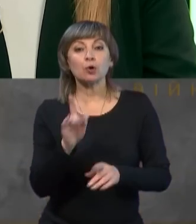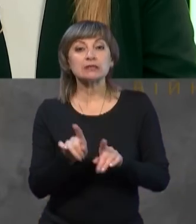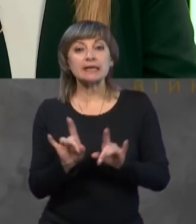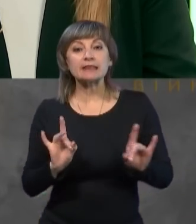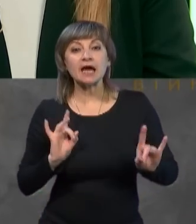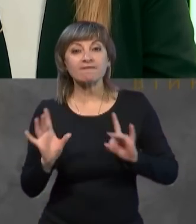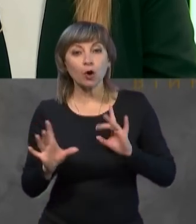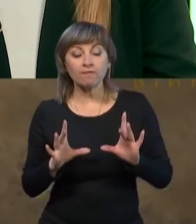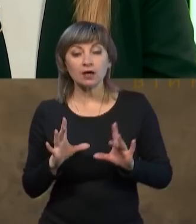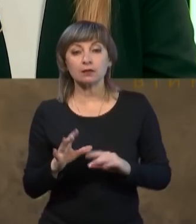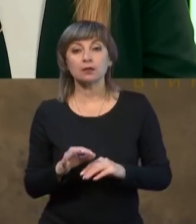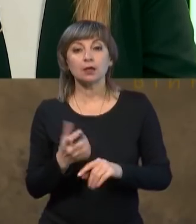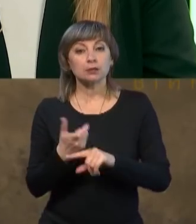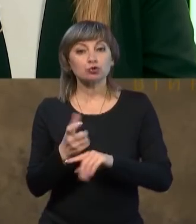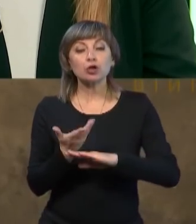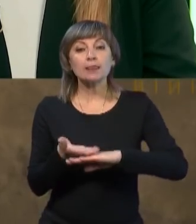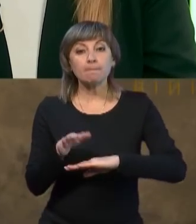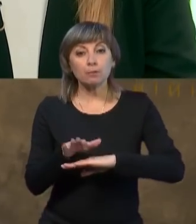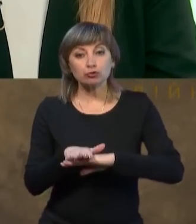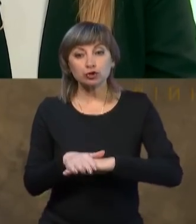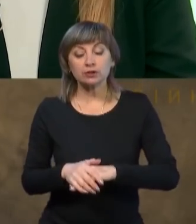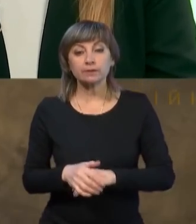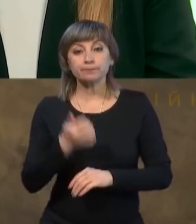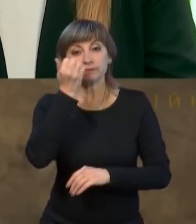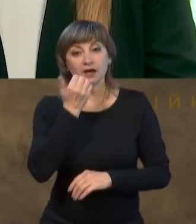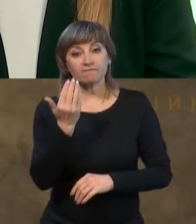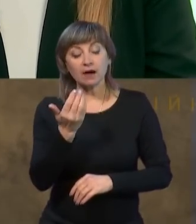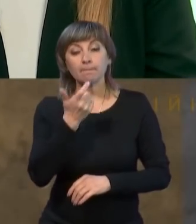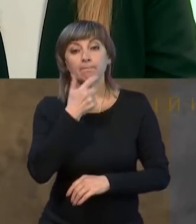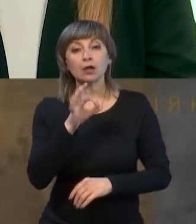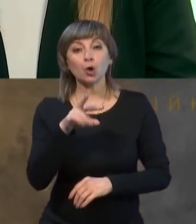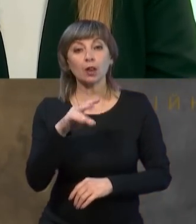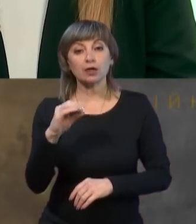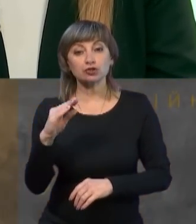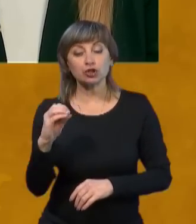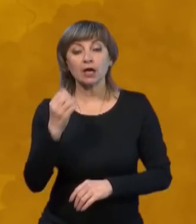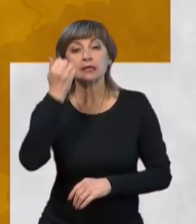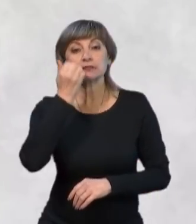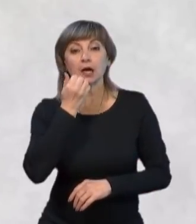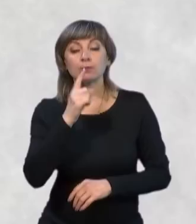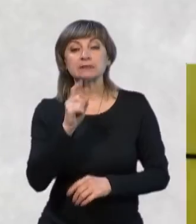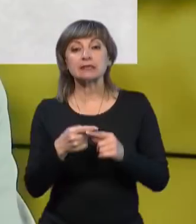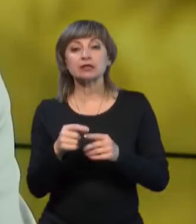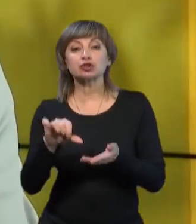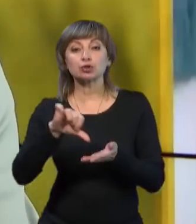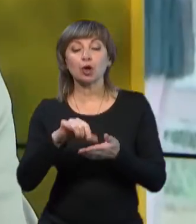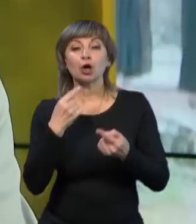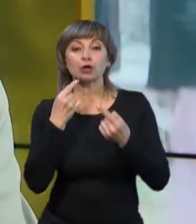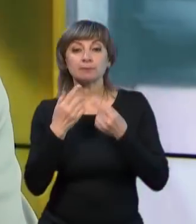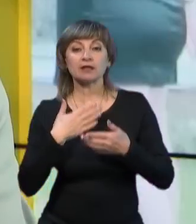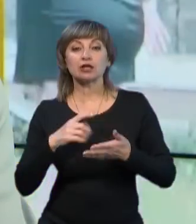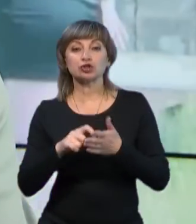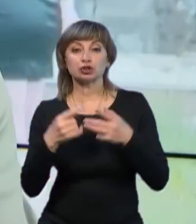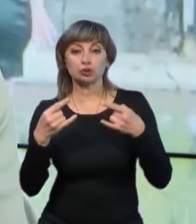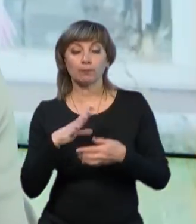нервових і дуже напружених. Дякуємо вам, пане Олеже. Дякуємо за те, що долучилися до розмови в нашій